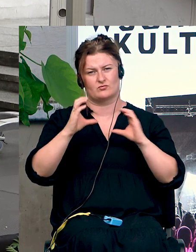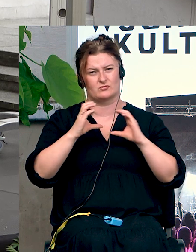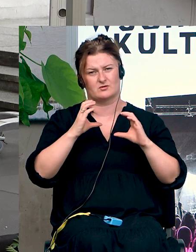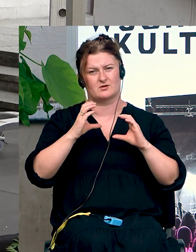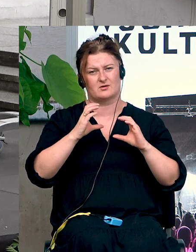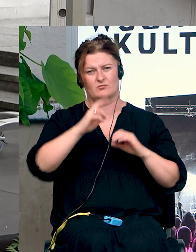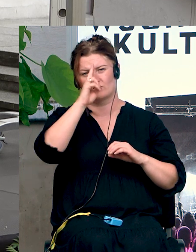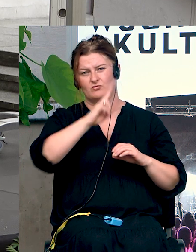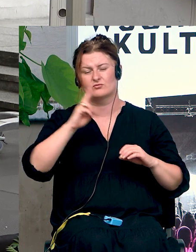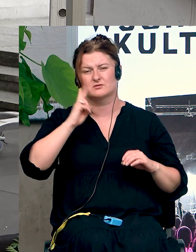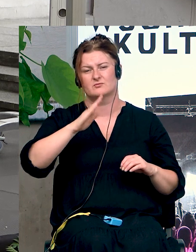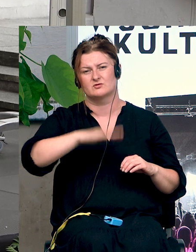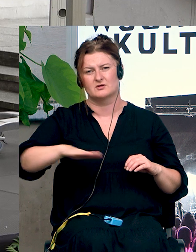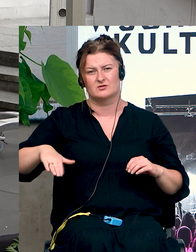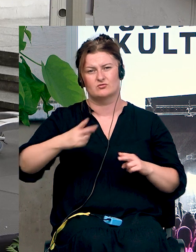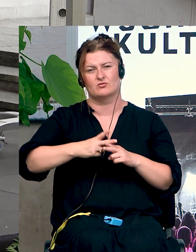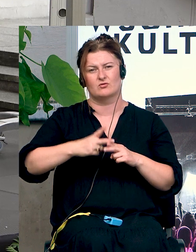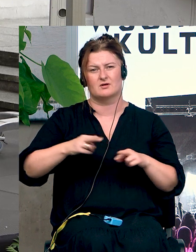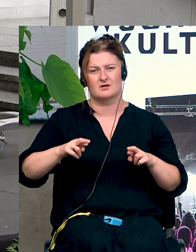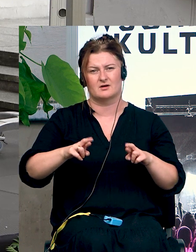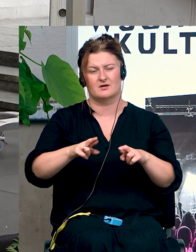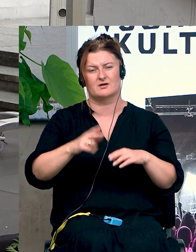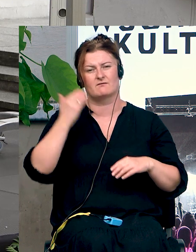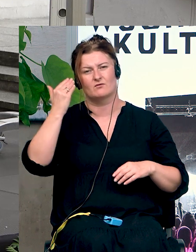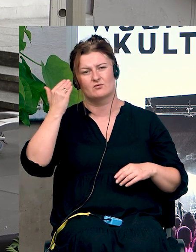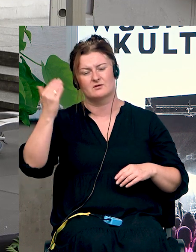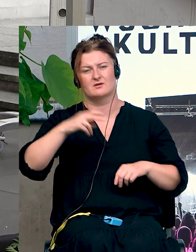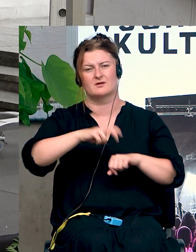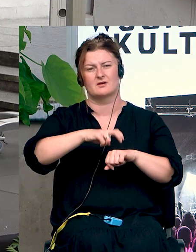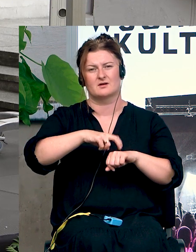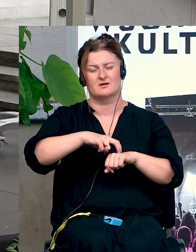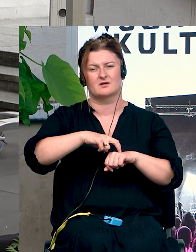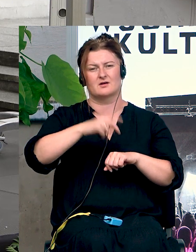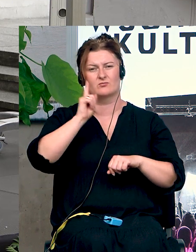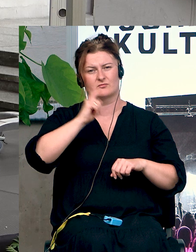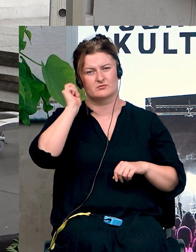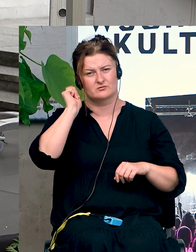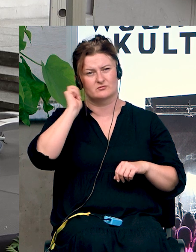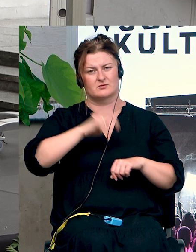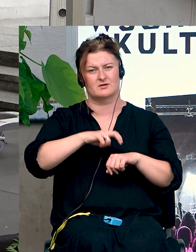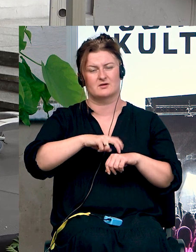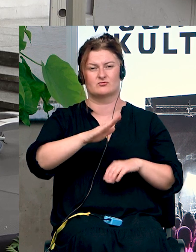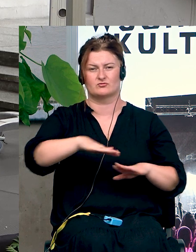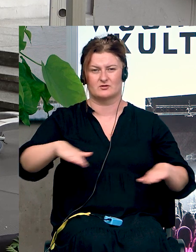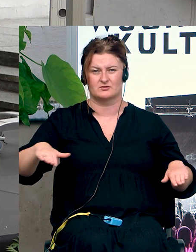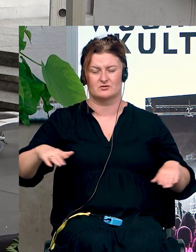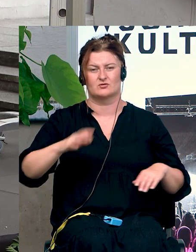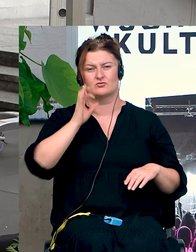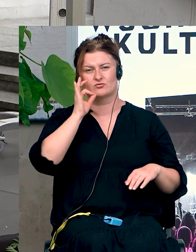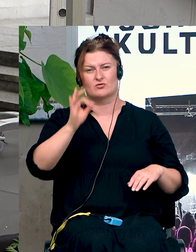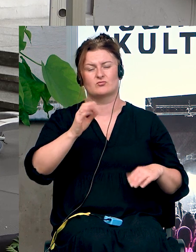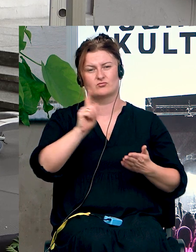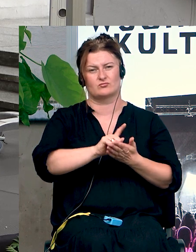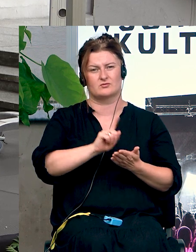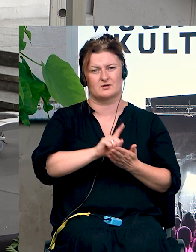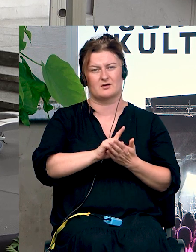раком, з іншими волонтерами, з лікарями і лікарками, з цими дітьми, мені добре вдавалося розважати дітей. Я на той момент уже була